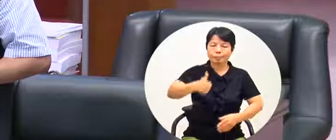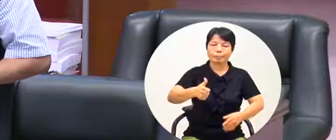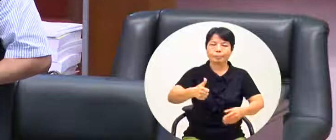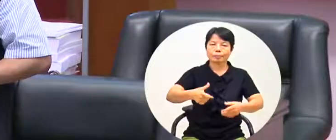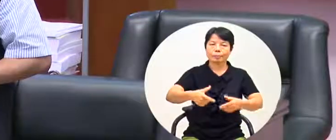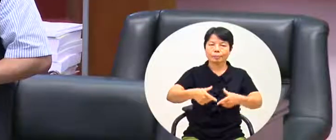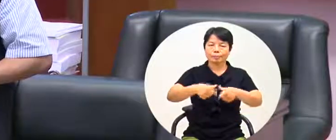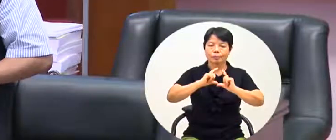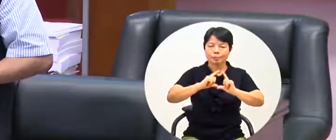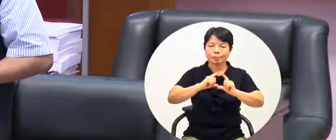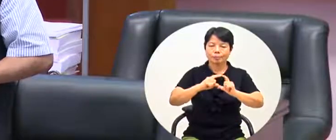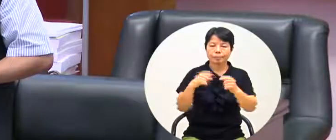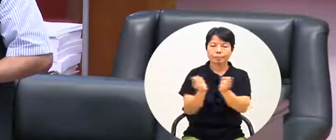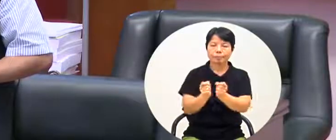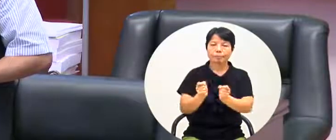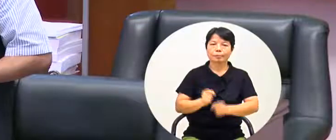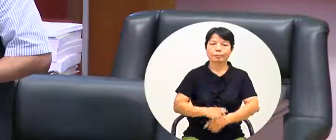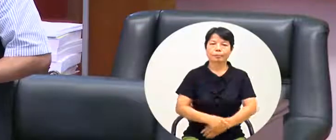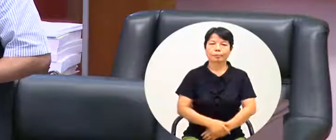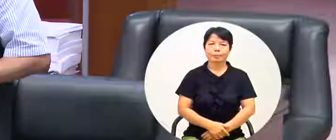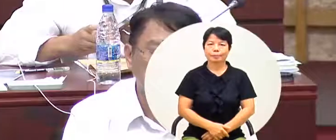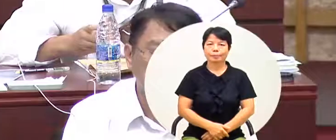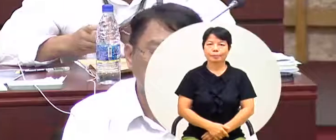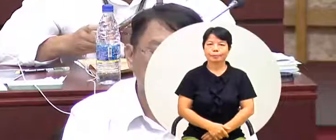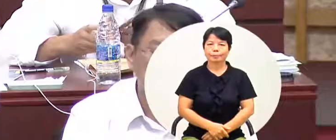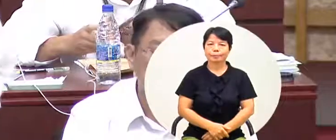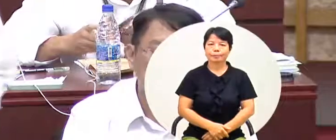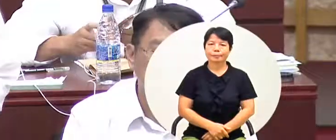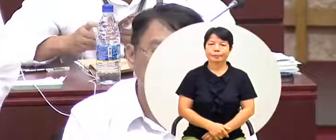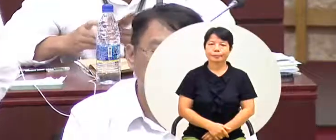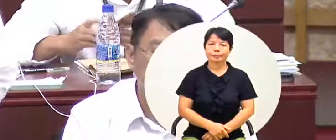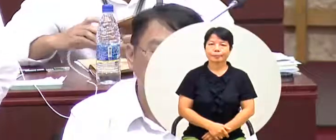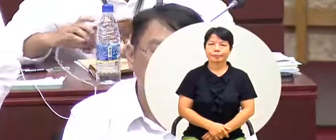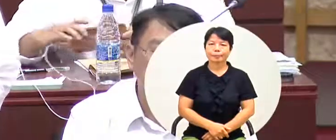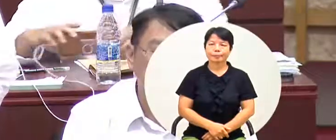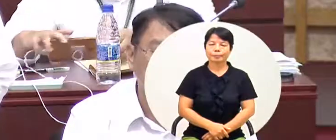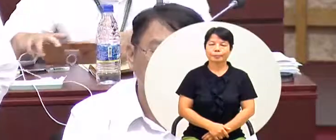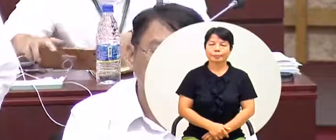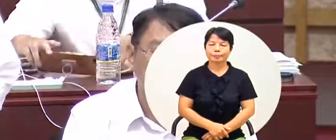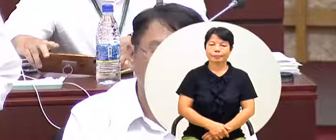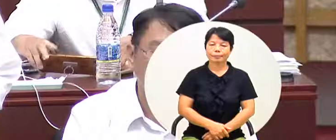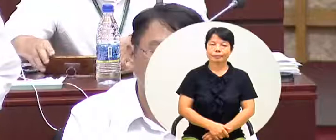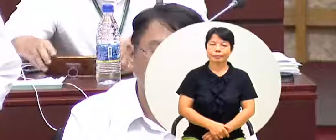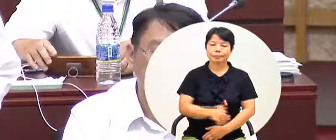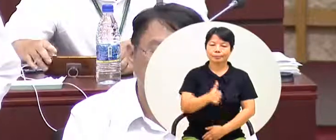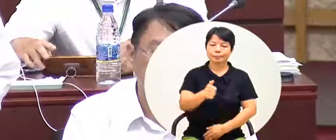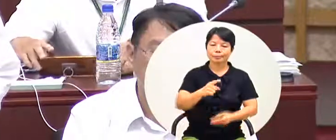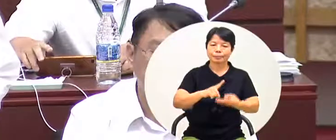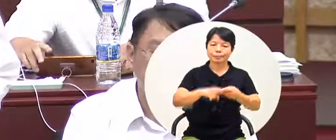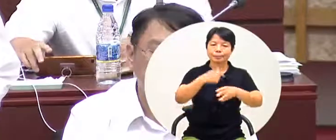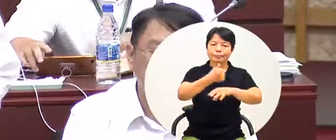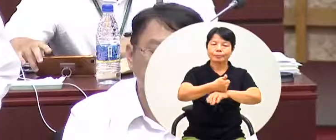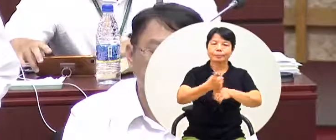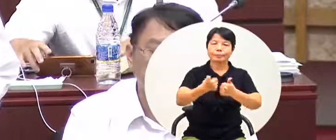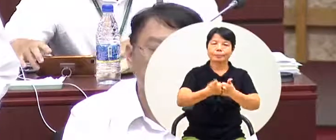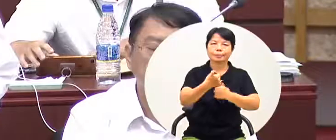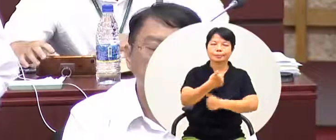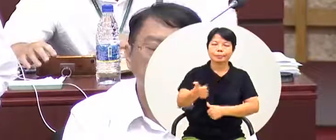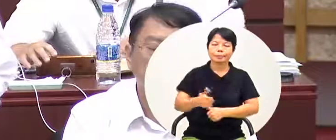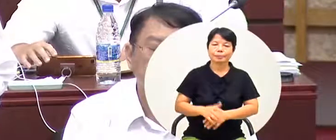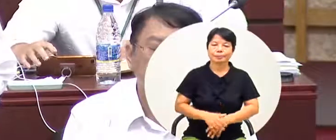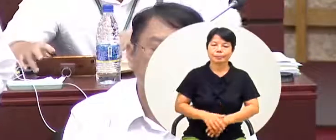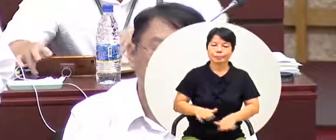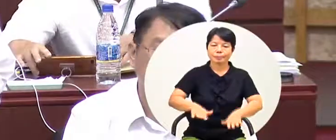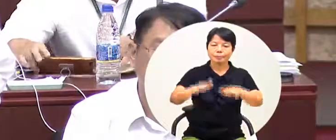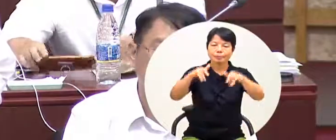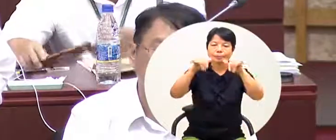请答复。 是谢谢主席，谢谢那个议员哈。迄、个潮寮国中吼，近目前是还未